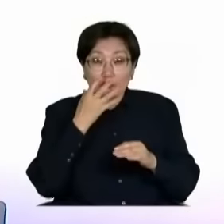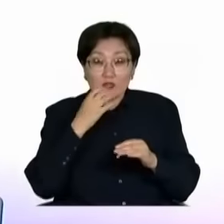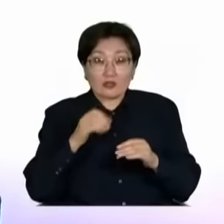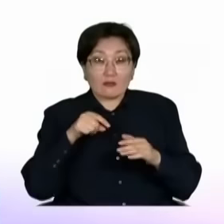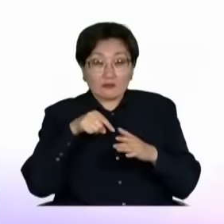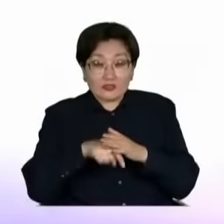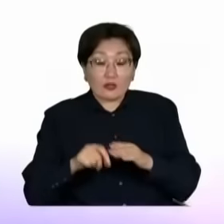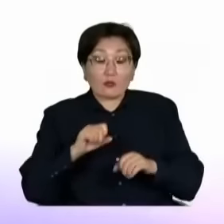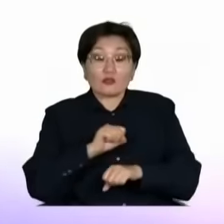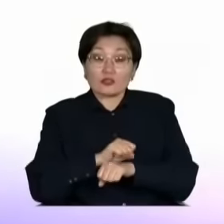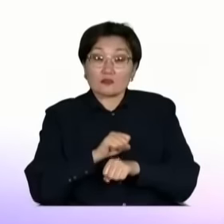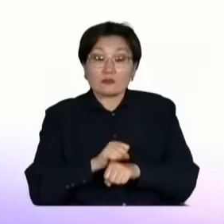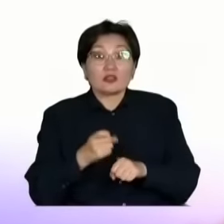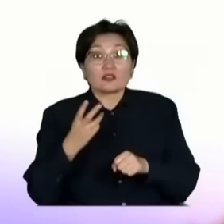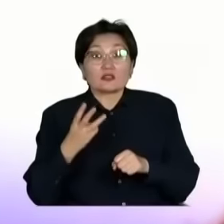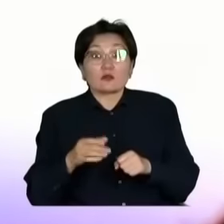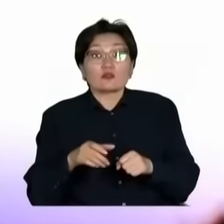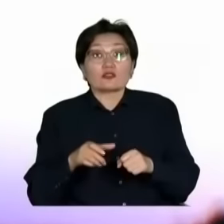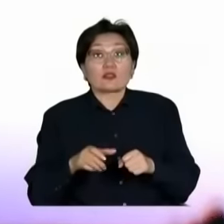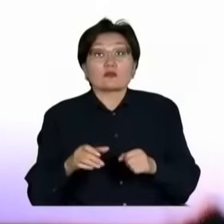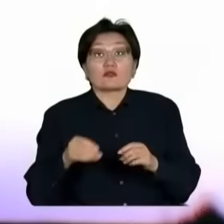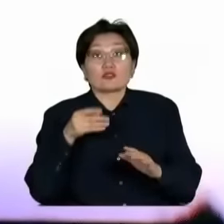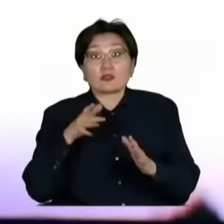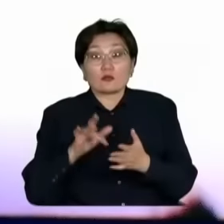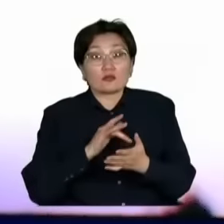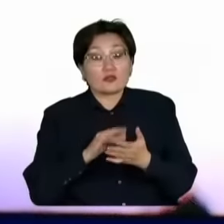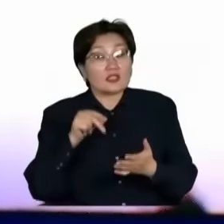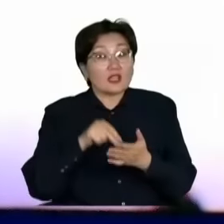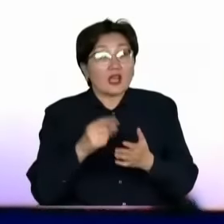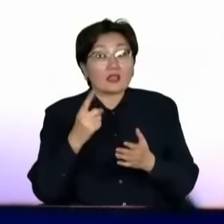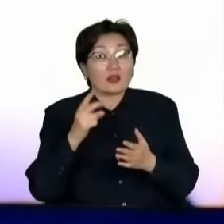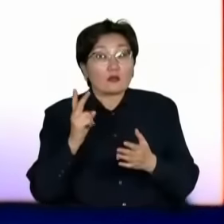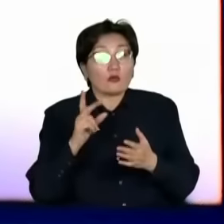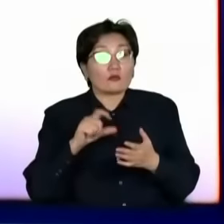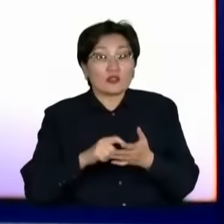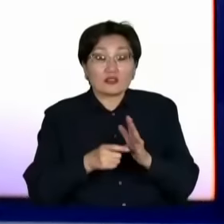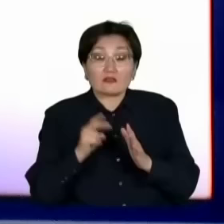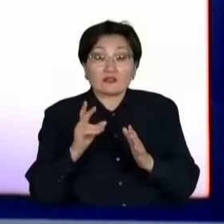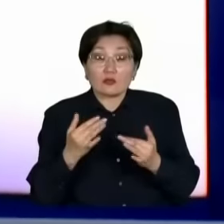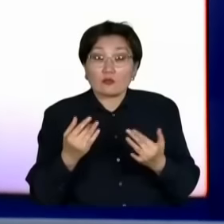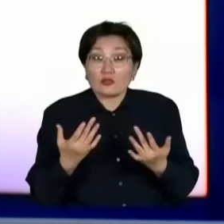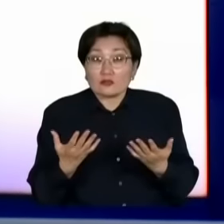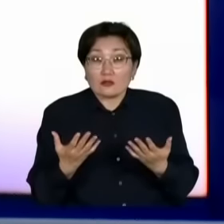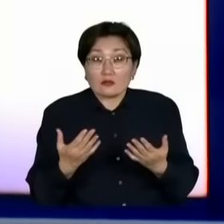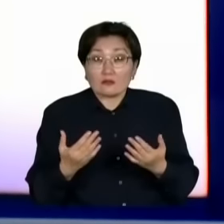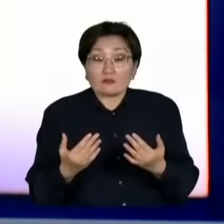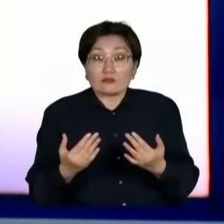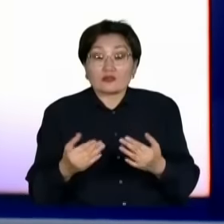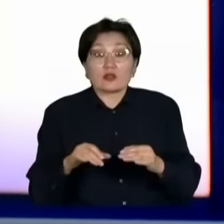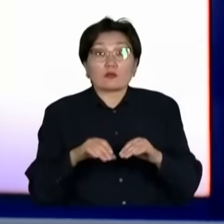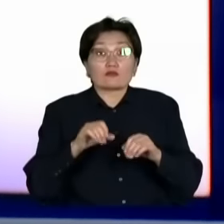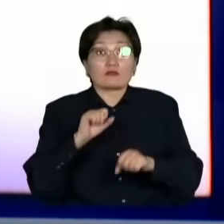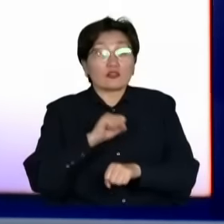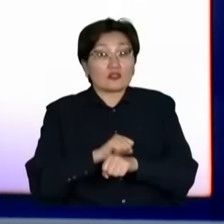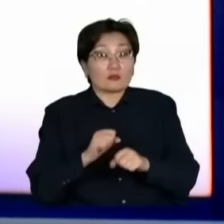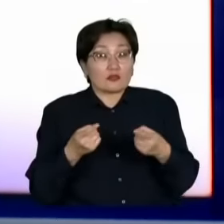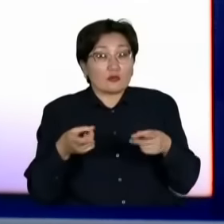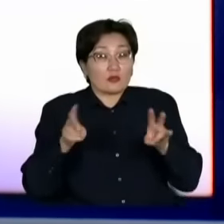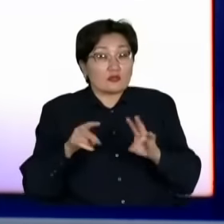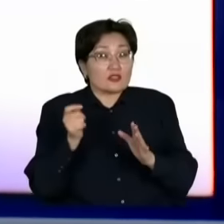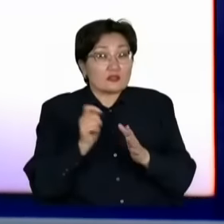павильонах к слову некоторые обошлись бюджета по однокомнатный квартиры Почему павильоны остаются под замком разбиралась